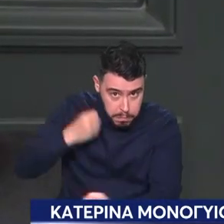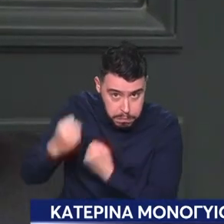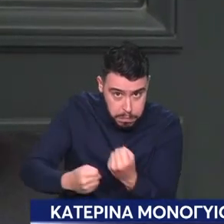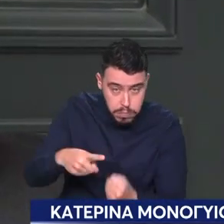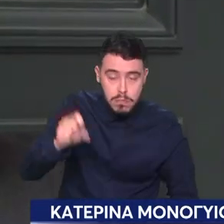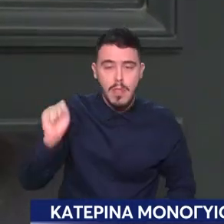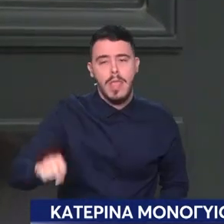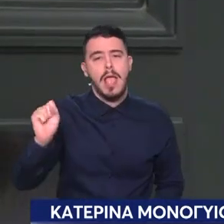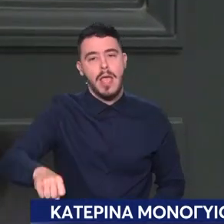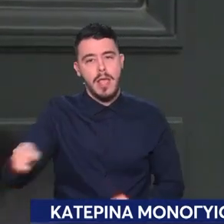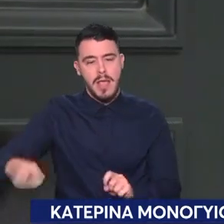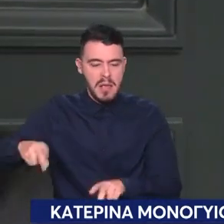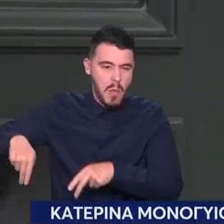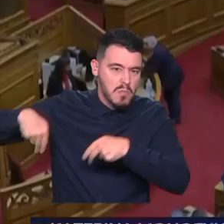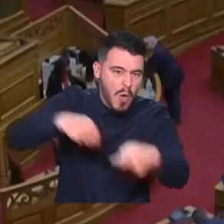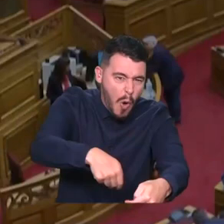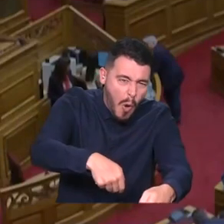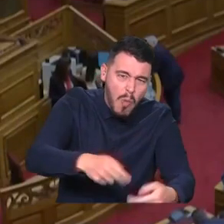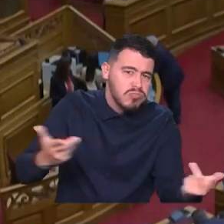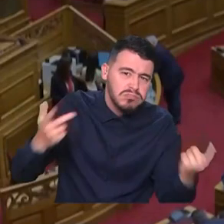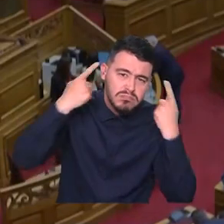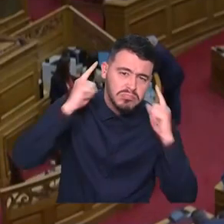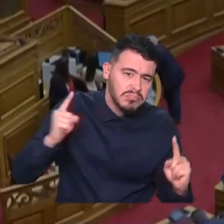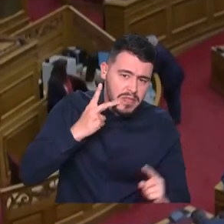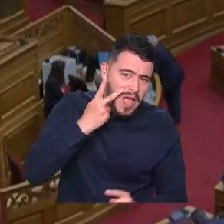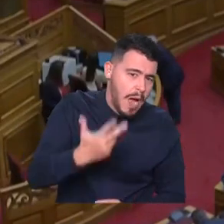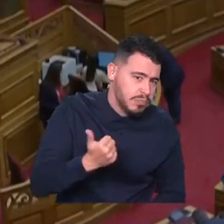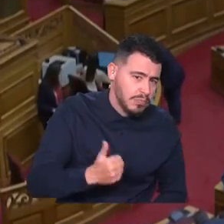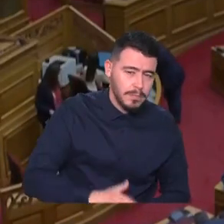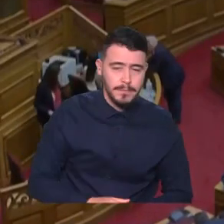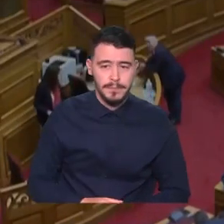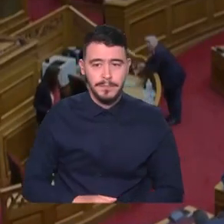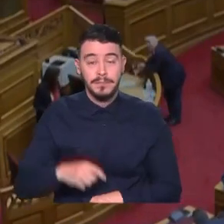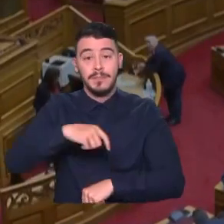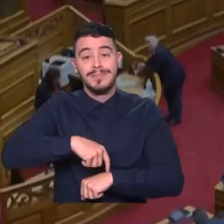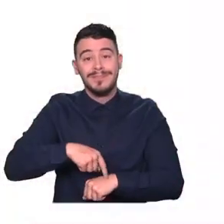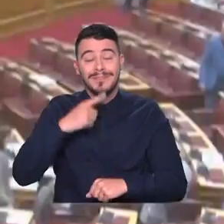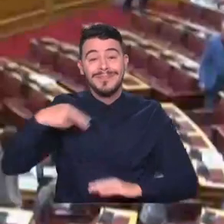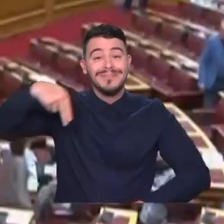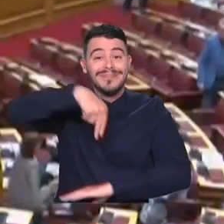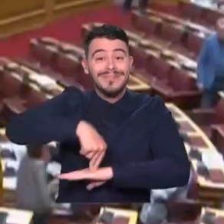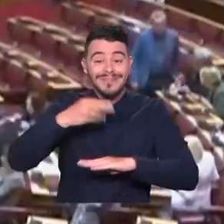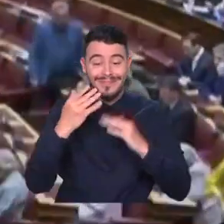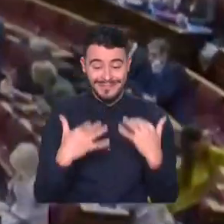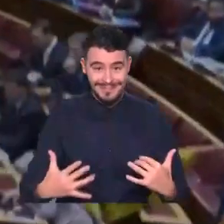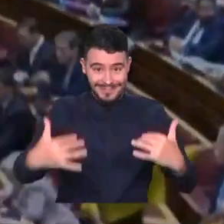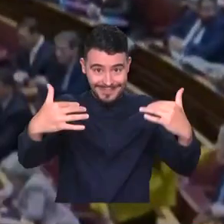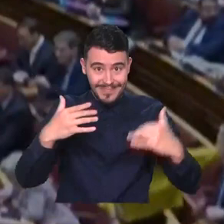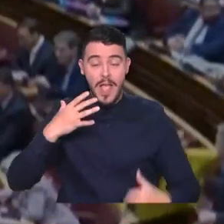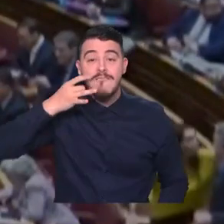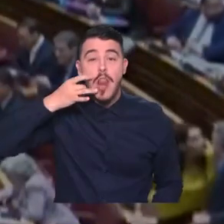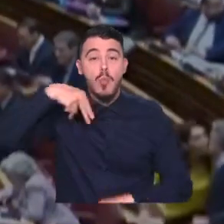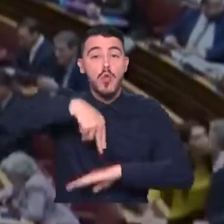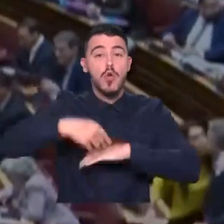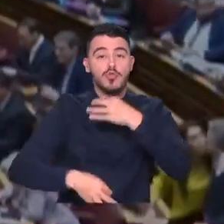οι φρουροί εκεί. Ναι. Και άλλοι βουλευτές για να χωρίσουν. Την ώρα της επίθεσης στο βήμα βρισκόταν ο Κυριάκος Βελόπουλος με τις φωνές και τη γενικότερη αναστάτωση